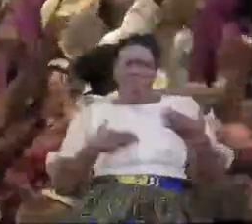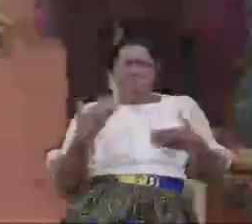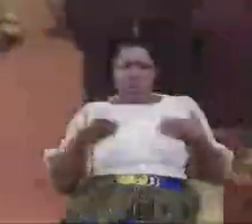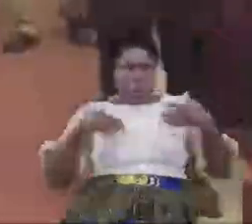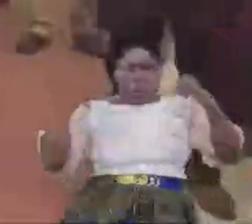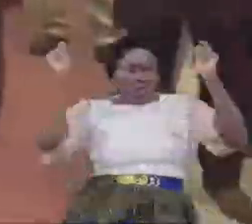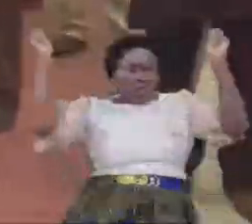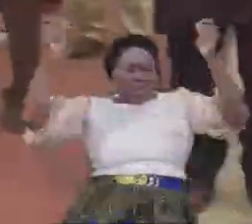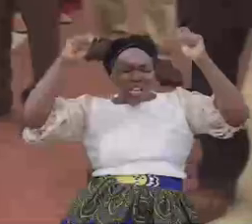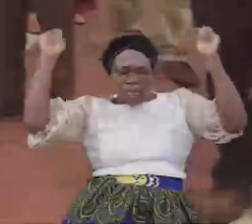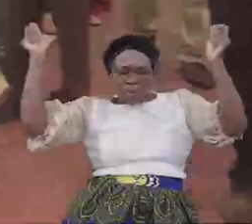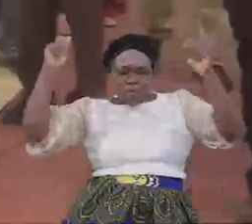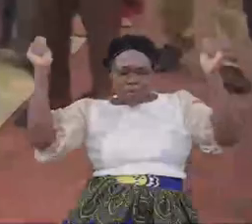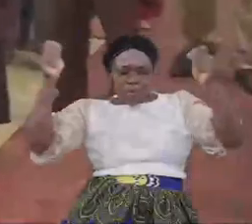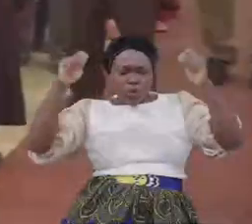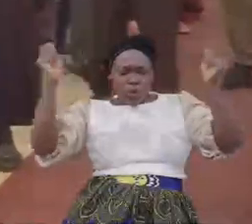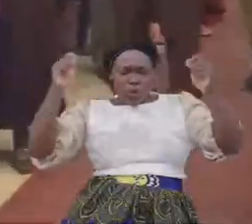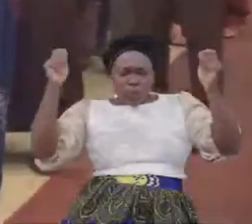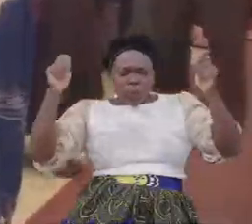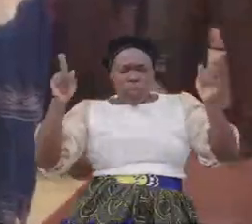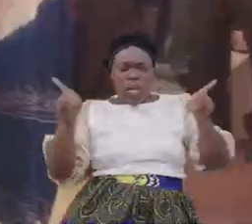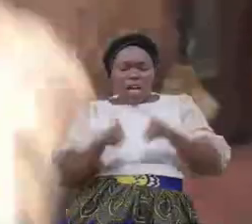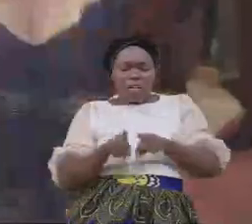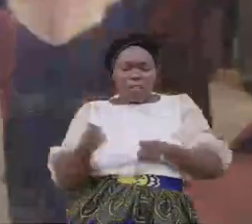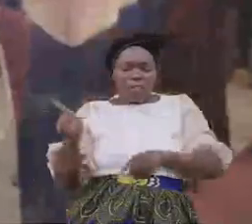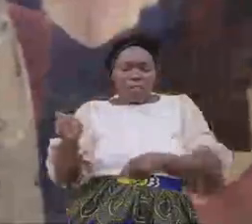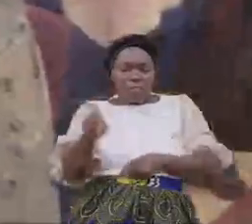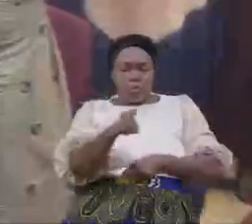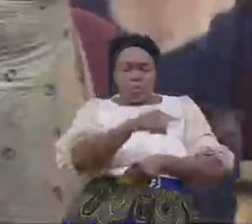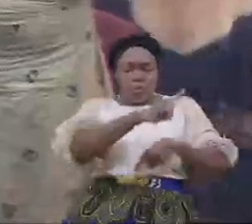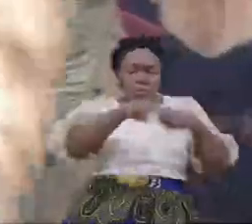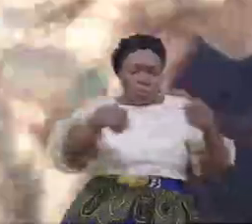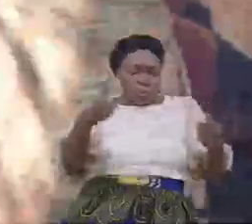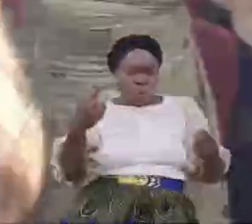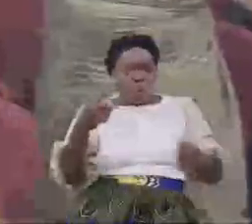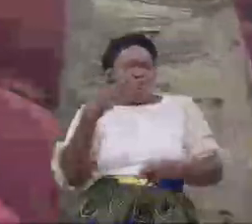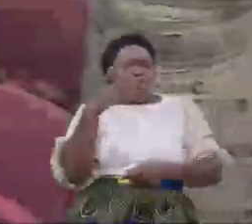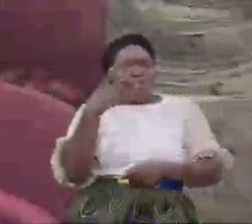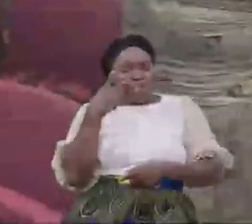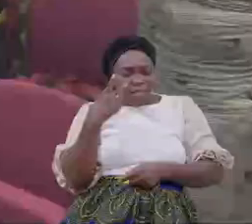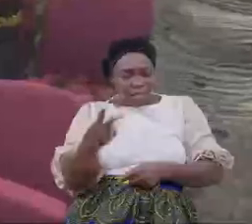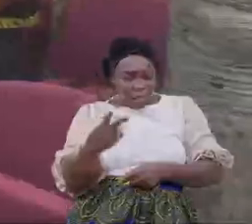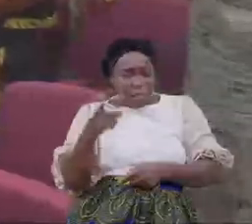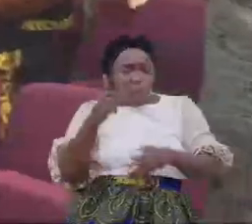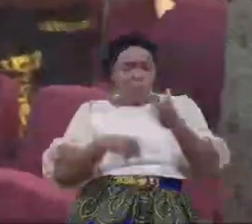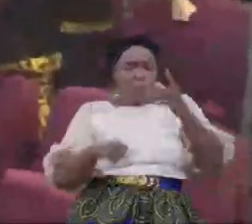Célébration. Quand vous rentrez à la maison, vous verrez ce que le Seigneur a fait pour vous.